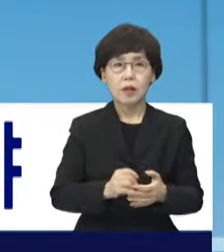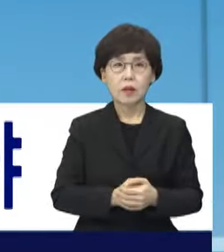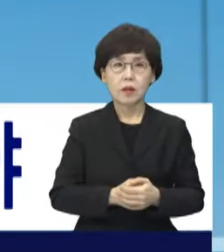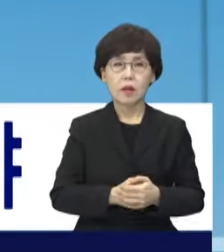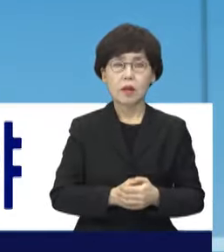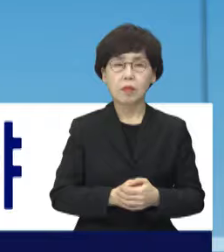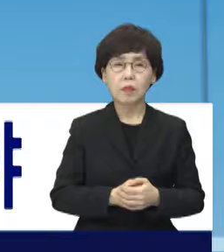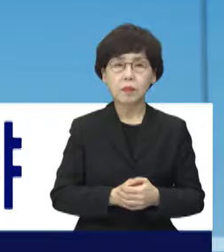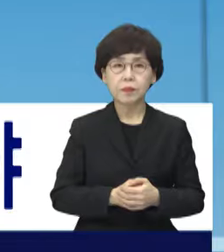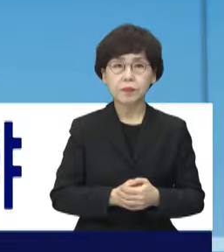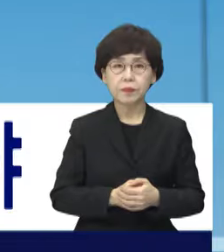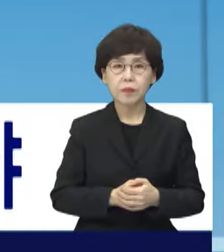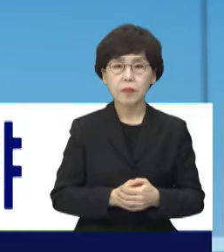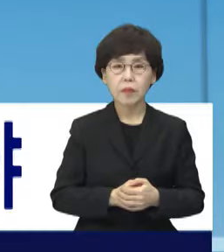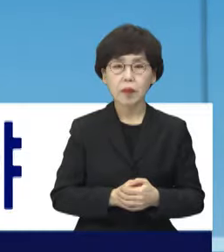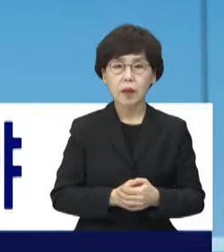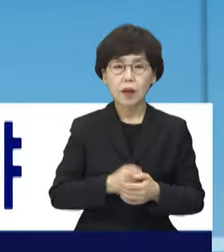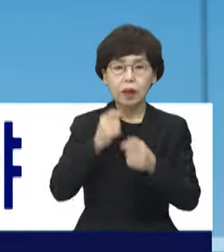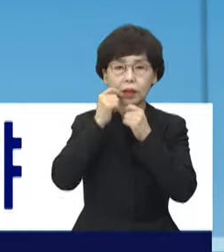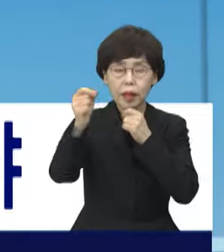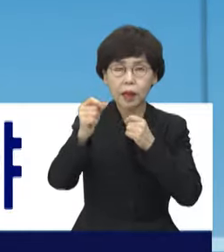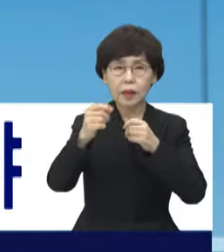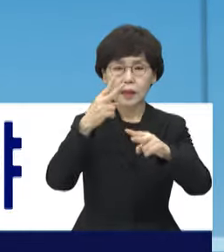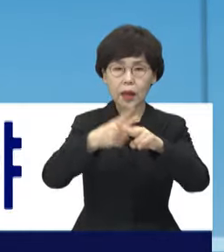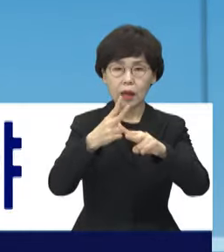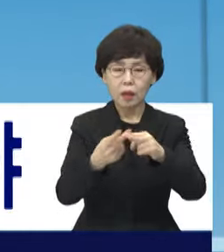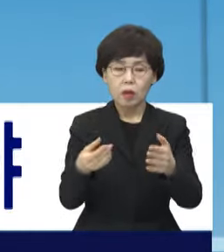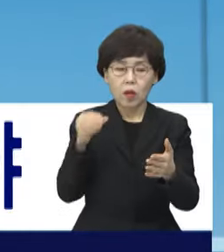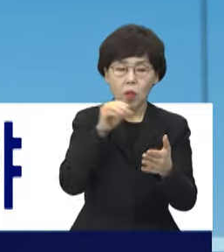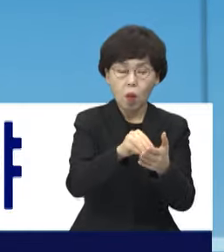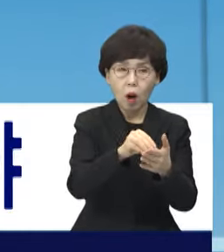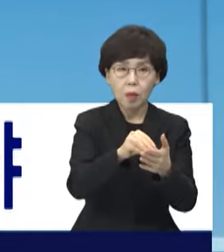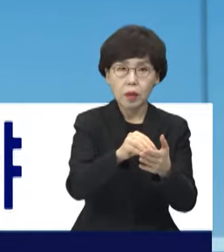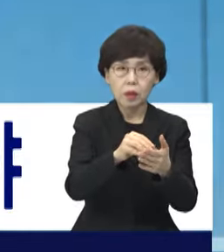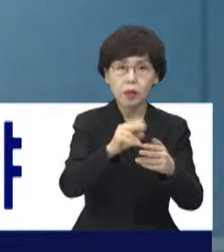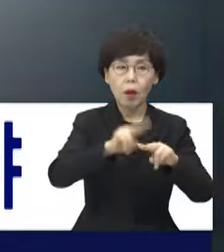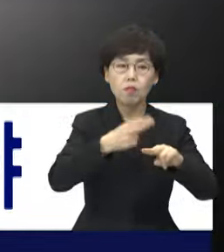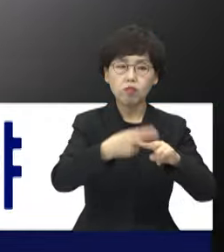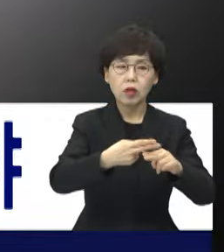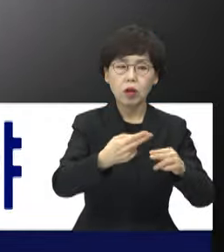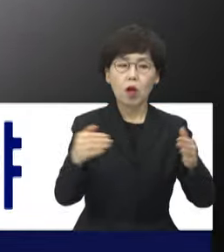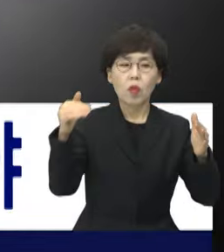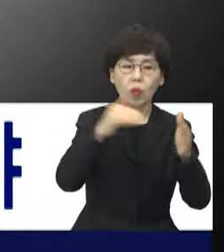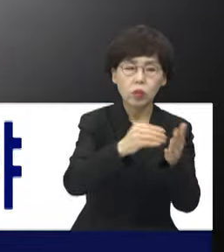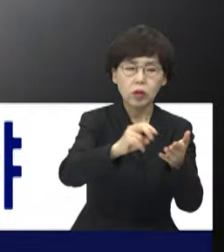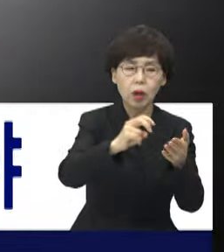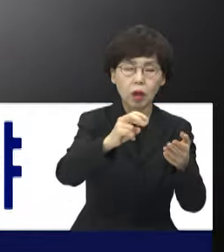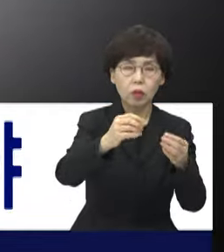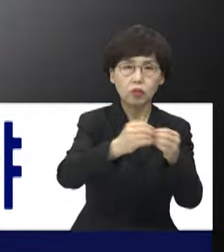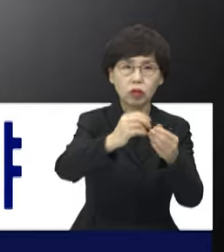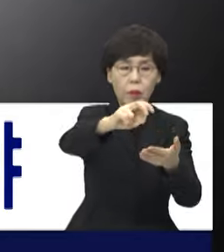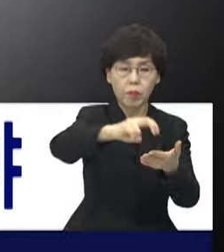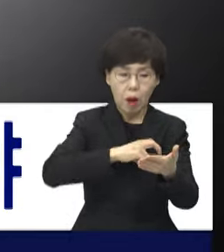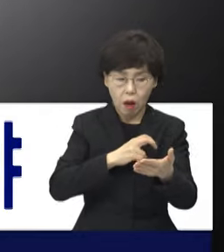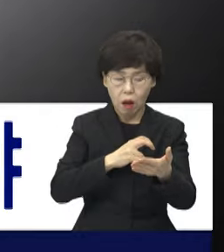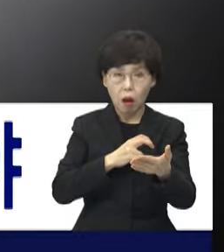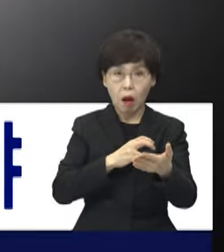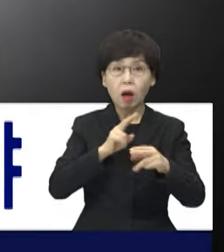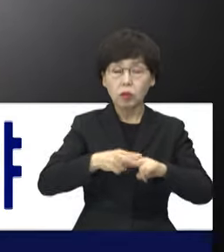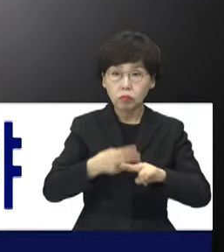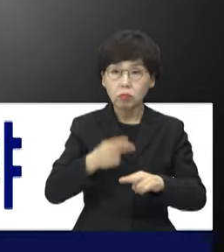포함된을 전송해서 또 어쩔 수 없이 클릭하게 만드는 그런 문자가 성행을 하고 있습니다 이럴 경우에도 절대 클릭하시면 안